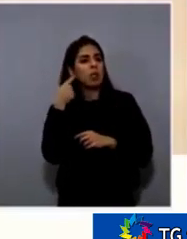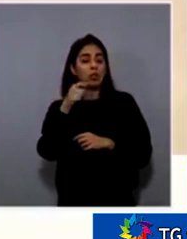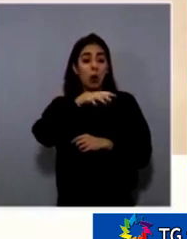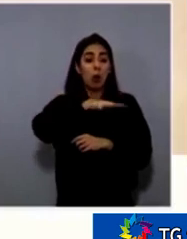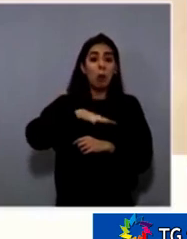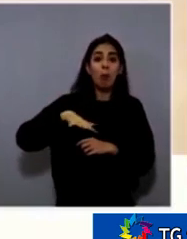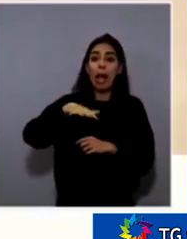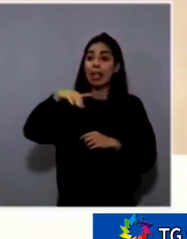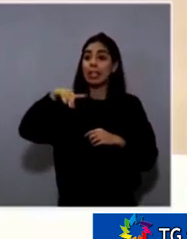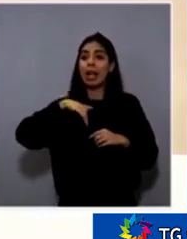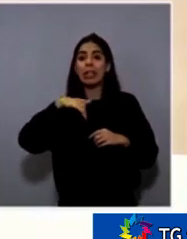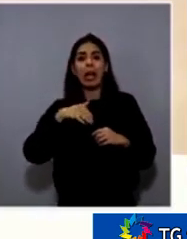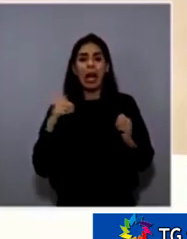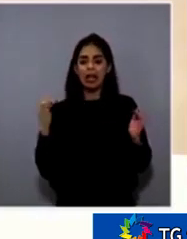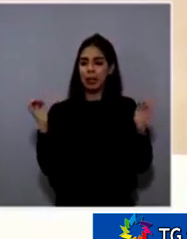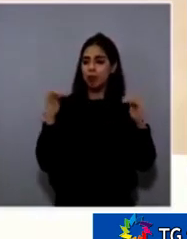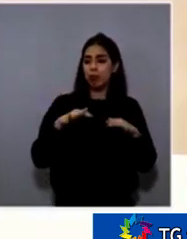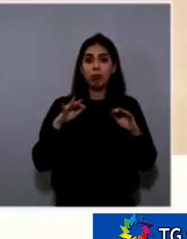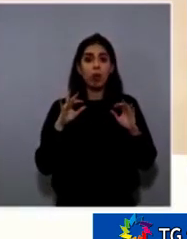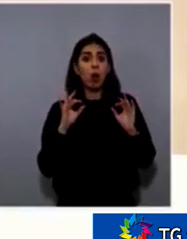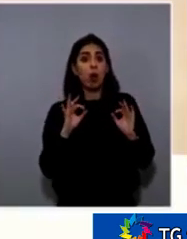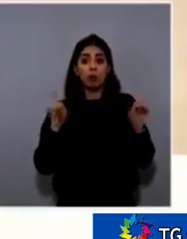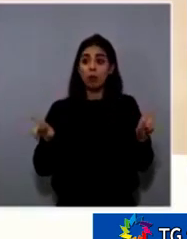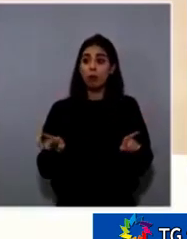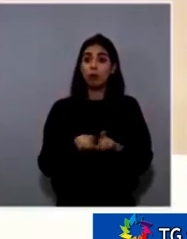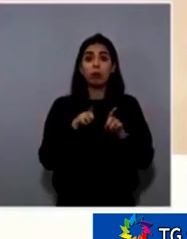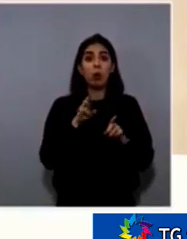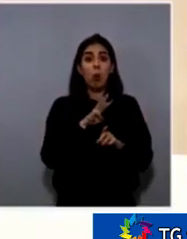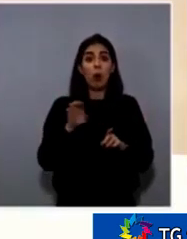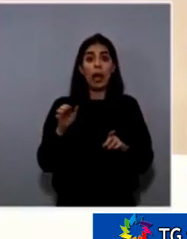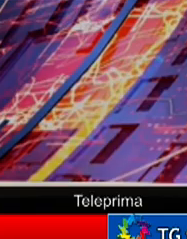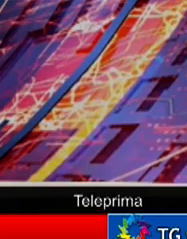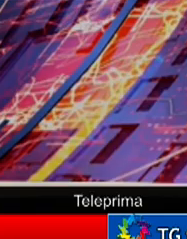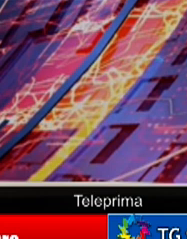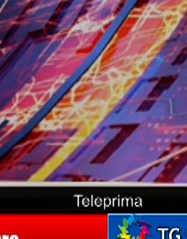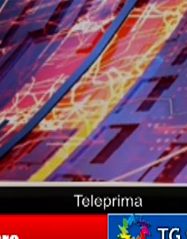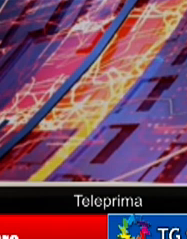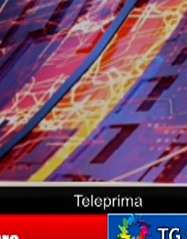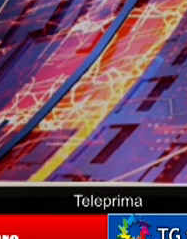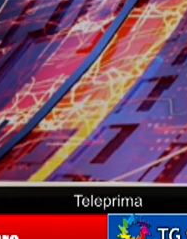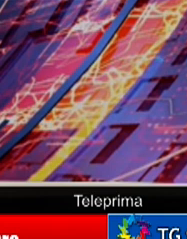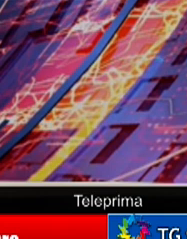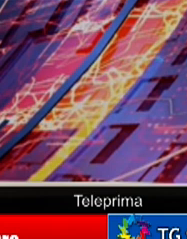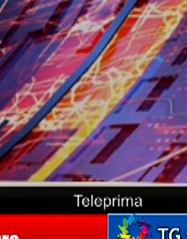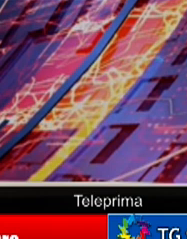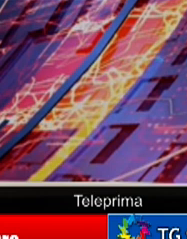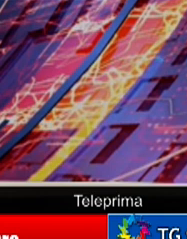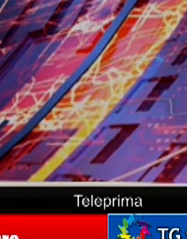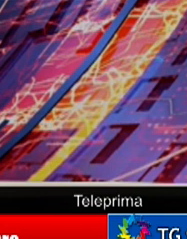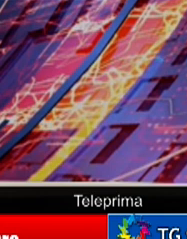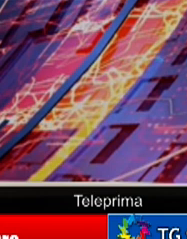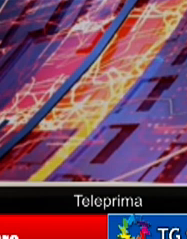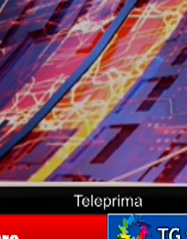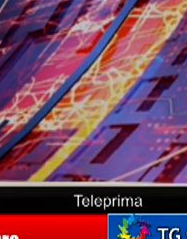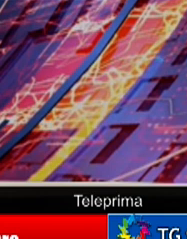strade così affollate come è accaduto nello scorso fine settimana. Ora una notizia di cronaca: è morto